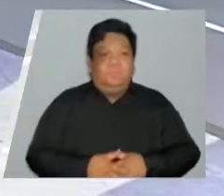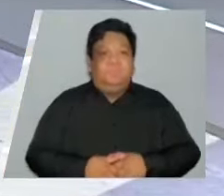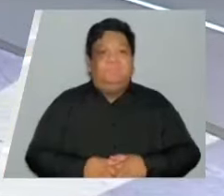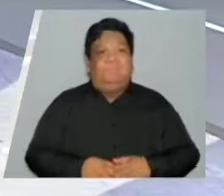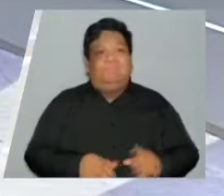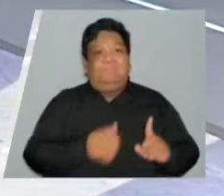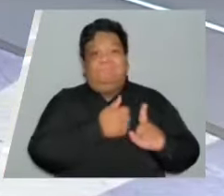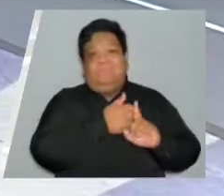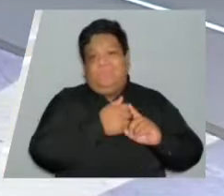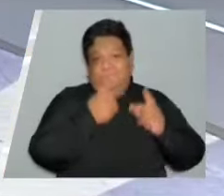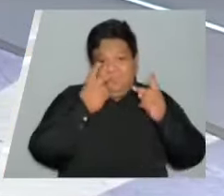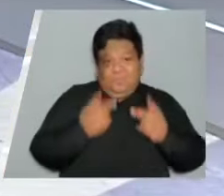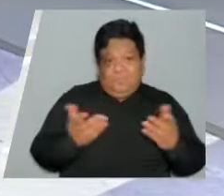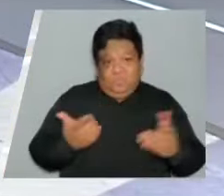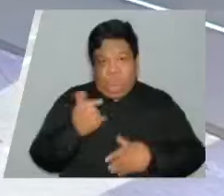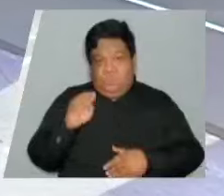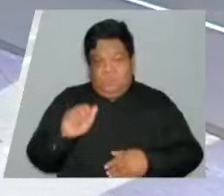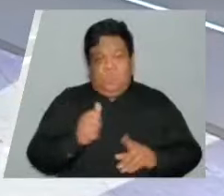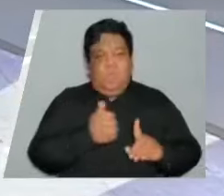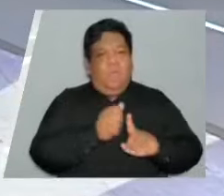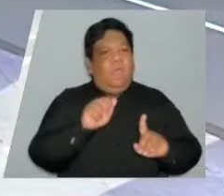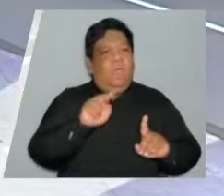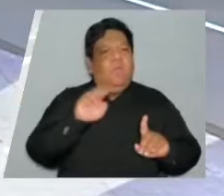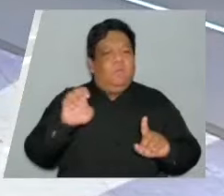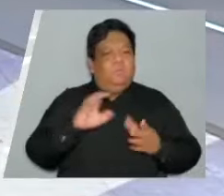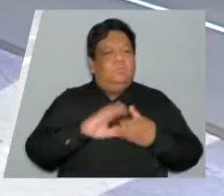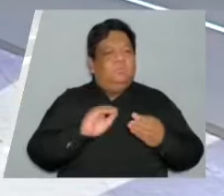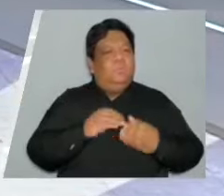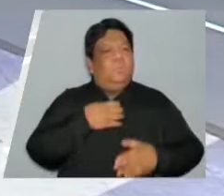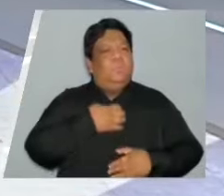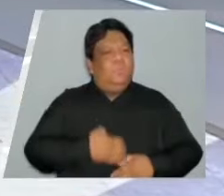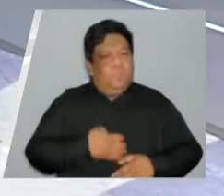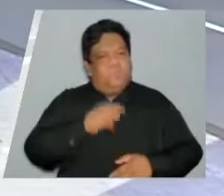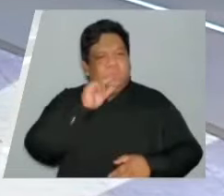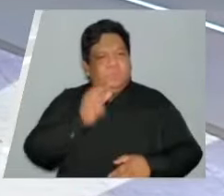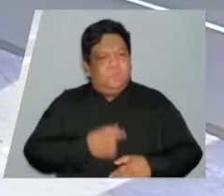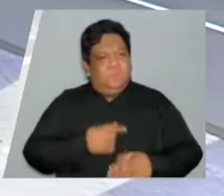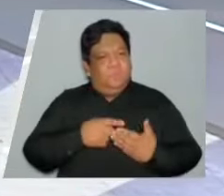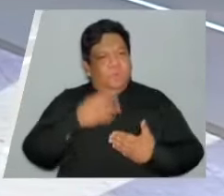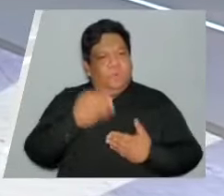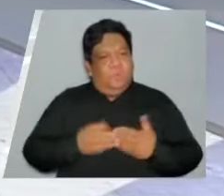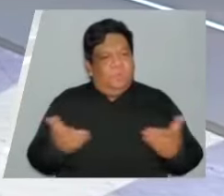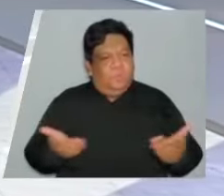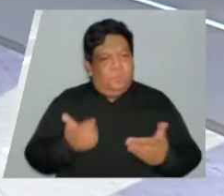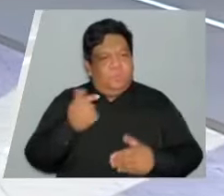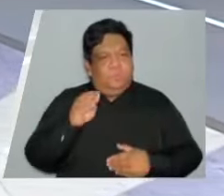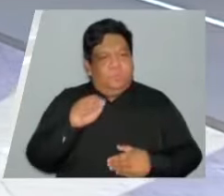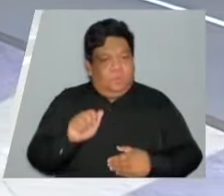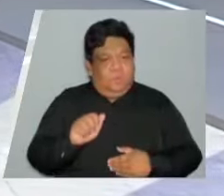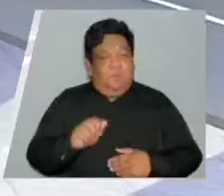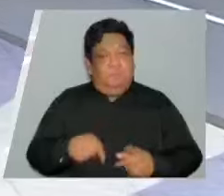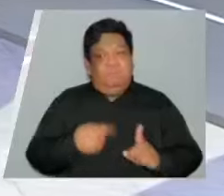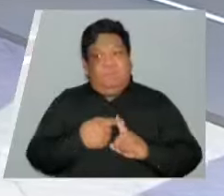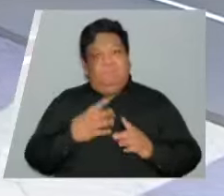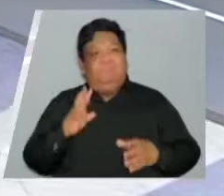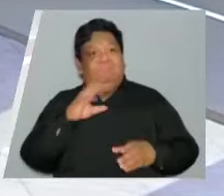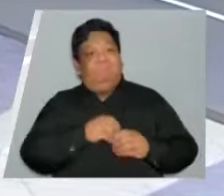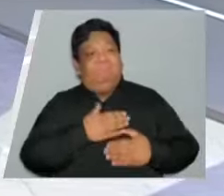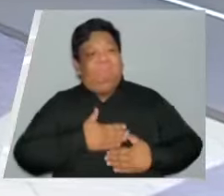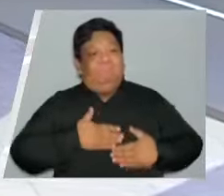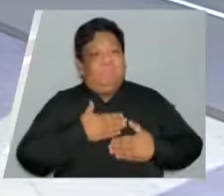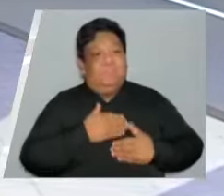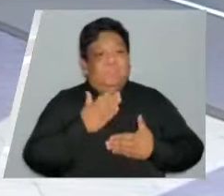ni Ann Curtis ang kanyang wish na mag-guest sa isang show sa GMA. Makikisaya naman sa kanila sa It's Showtime ang ilang Kapuso